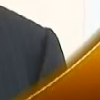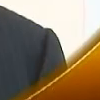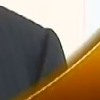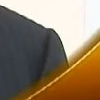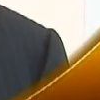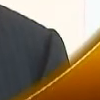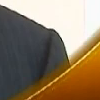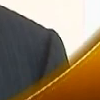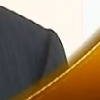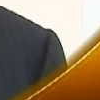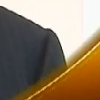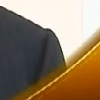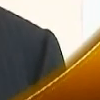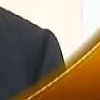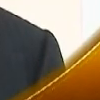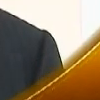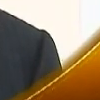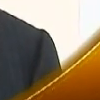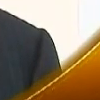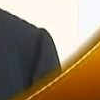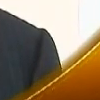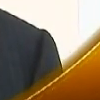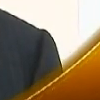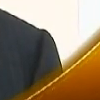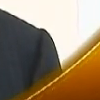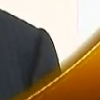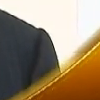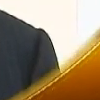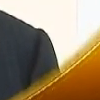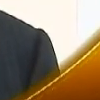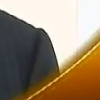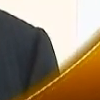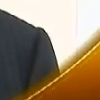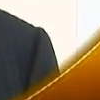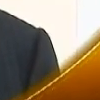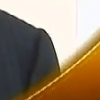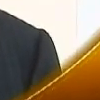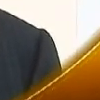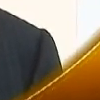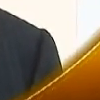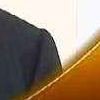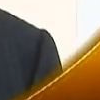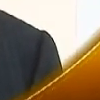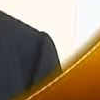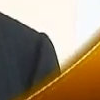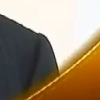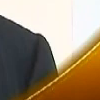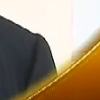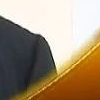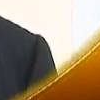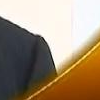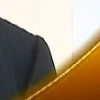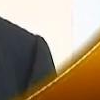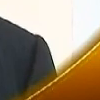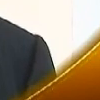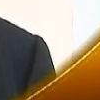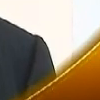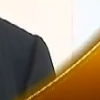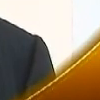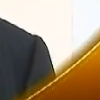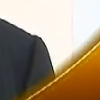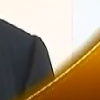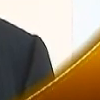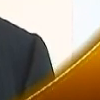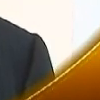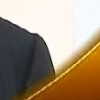berog RTM terus unggul dan terus menghidangkan program-program yang